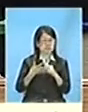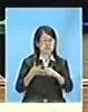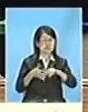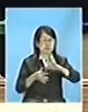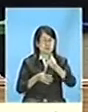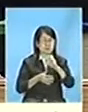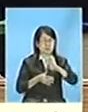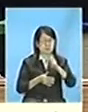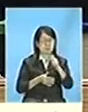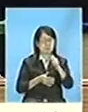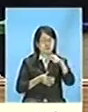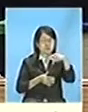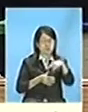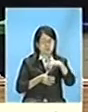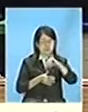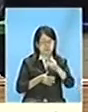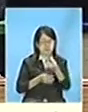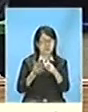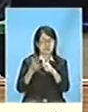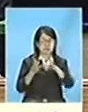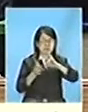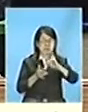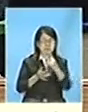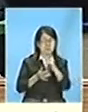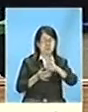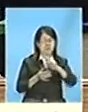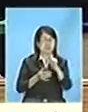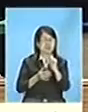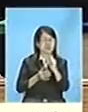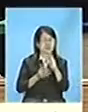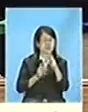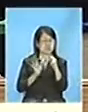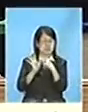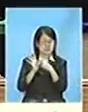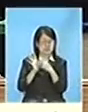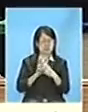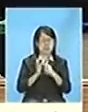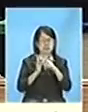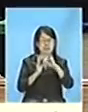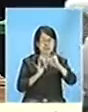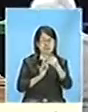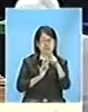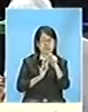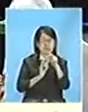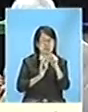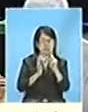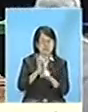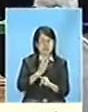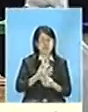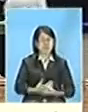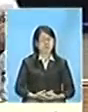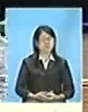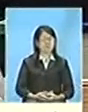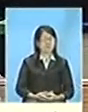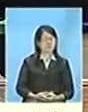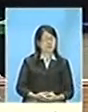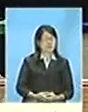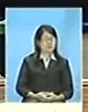จน์วิริยโรจน์นางจิตนายิ่งทวีลาภานายเจตศิรธารานนท์